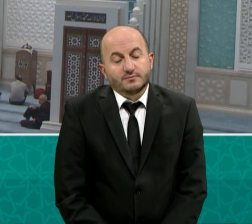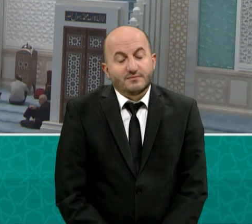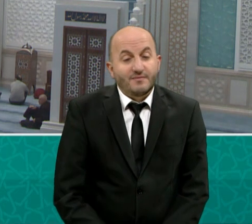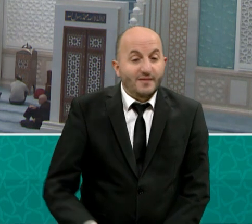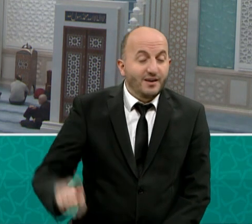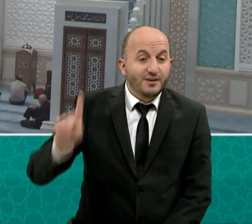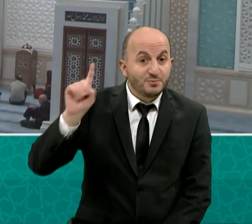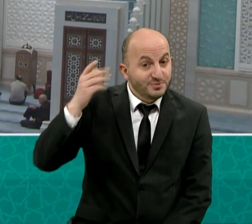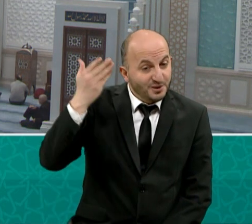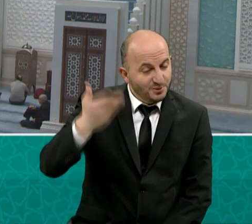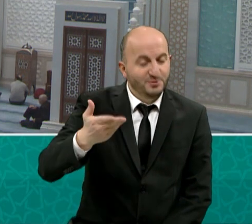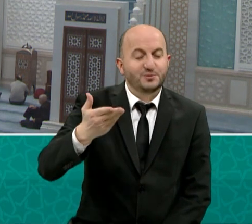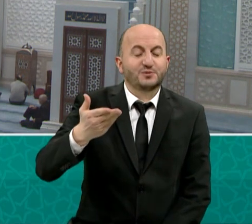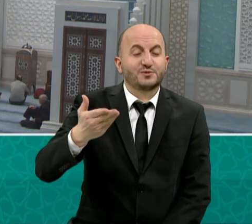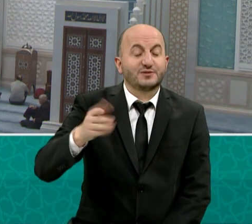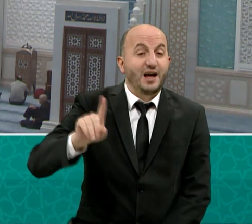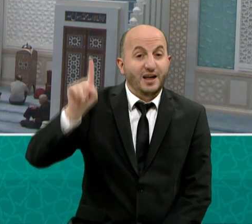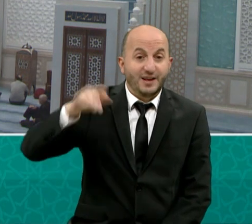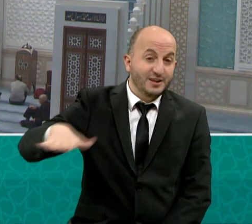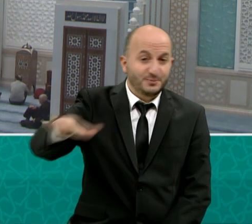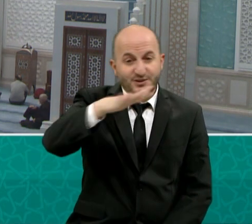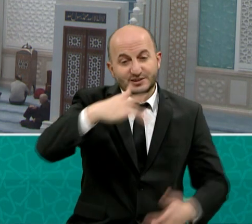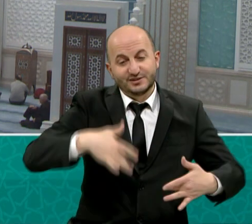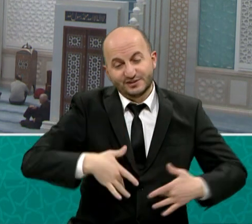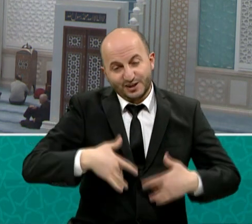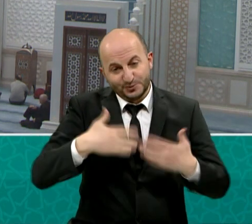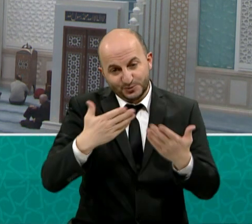Rabbim kabul buyursun. Allah hepinizden razı olsun.